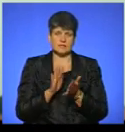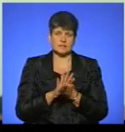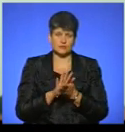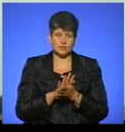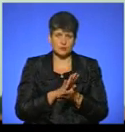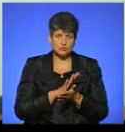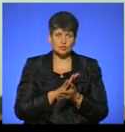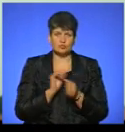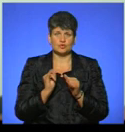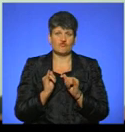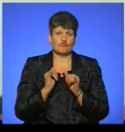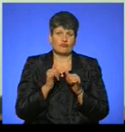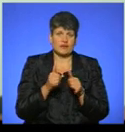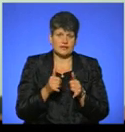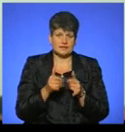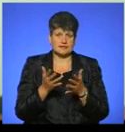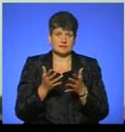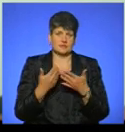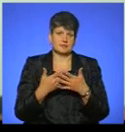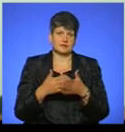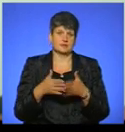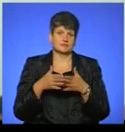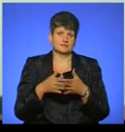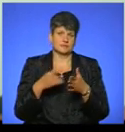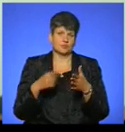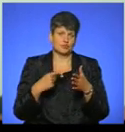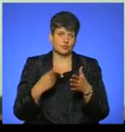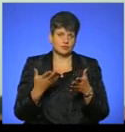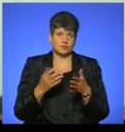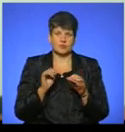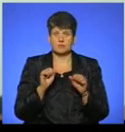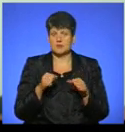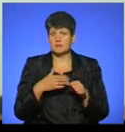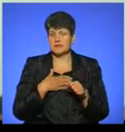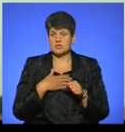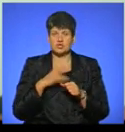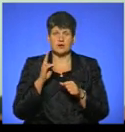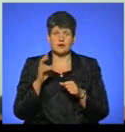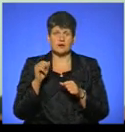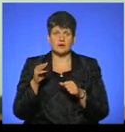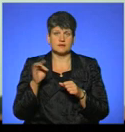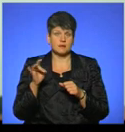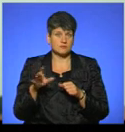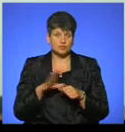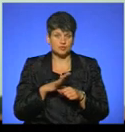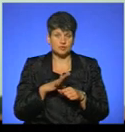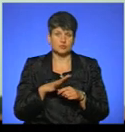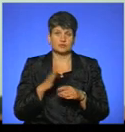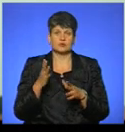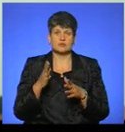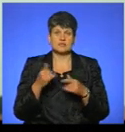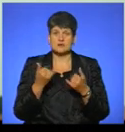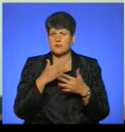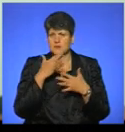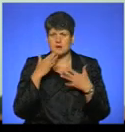могло вилитись із плавзасобів, які мають мотори. Міг і наш катер бути той, що возить людей. Міг і інші плавзасоби. Зараз їх дуже багато